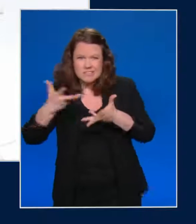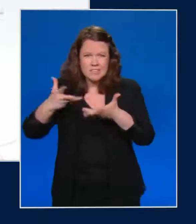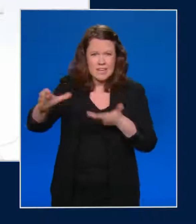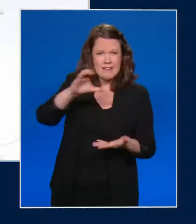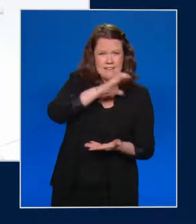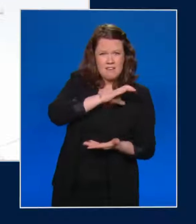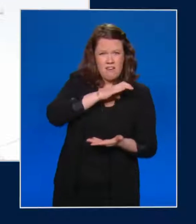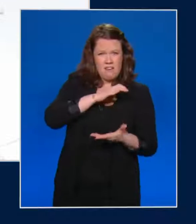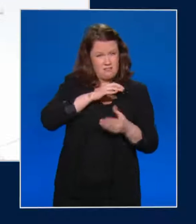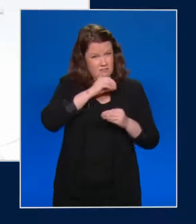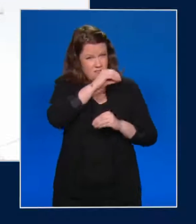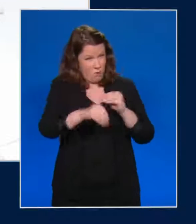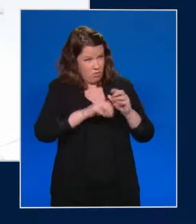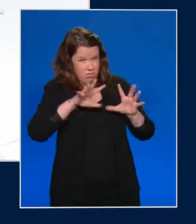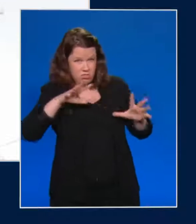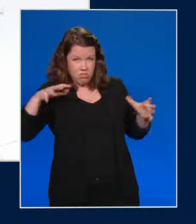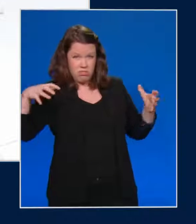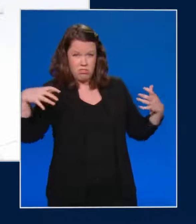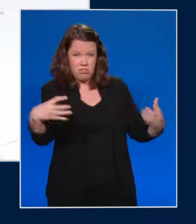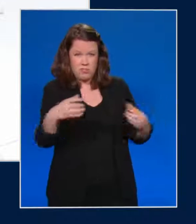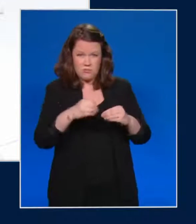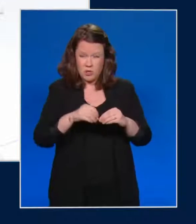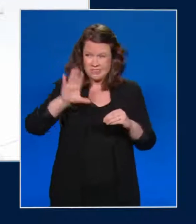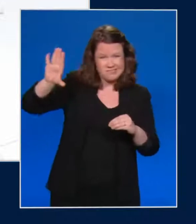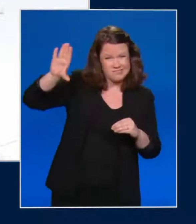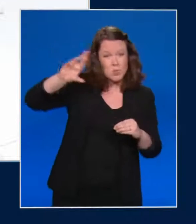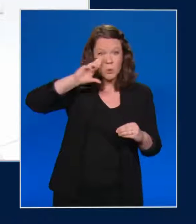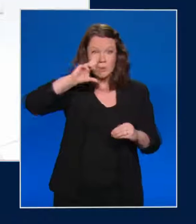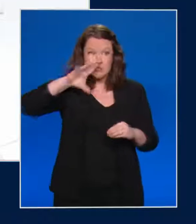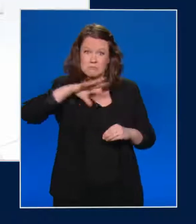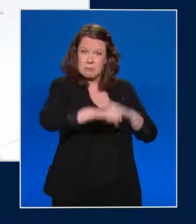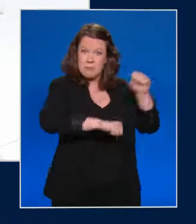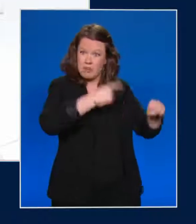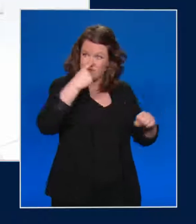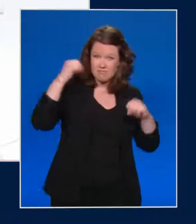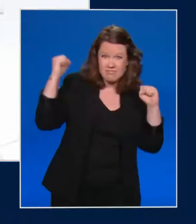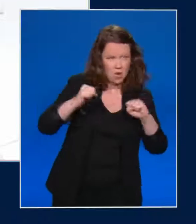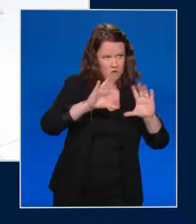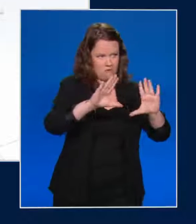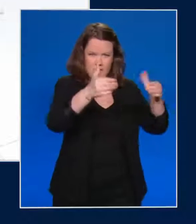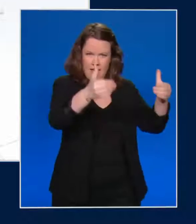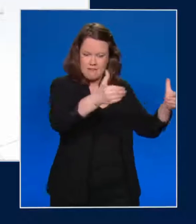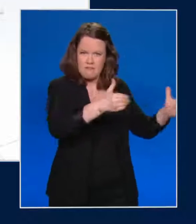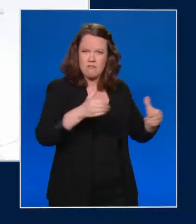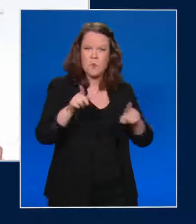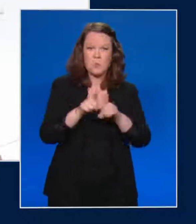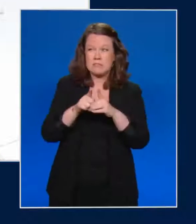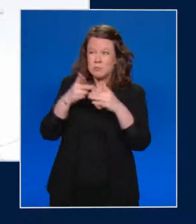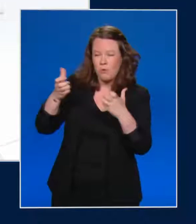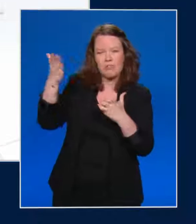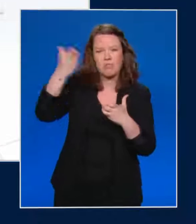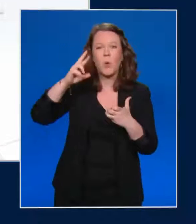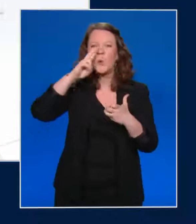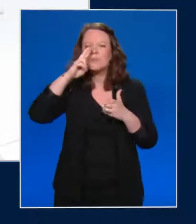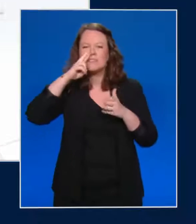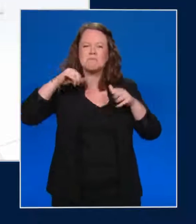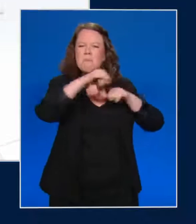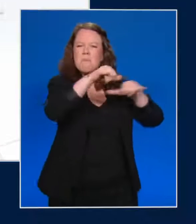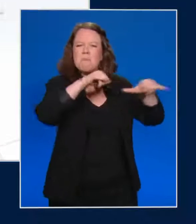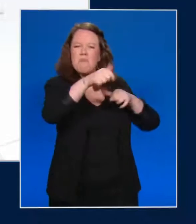tous les continents les nations a condamné l'invasion a exigé le cessez le feu et le respect des opérations humanitaires